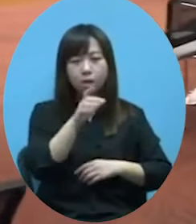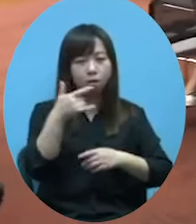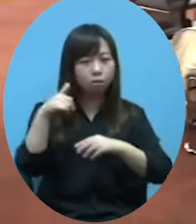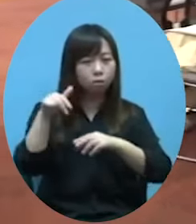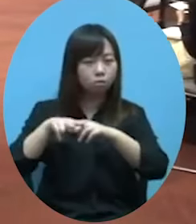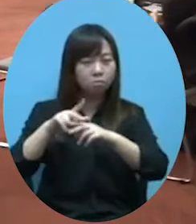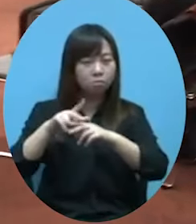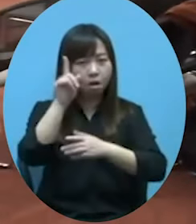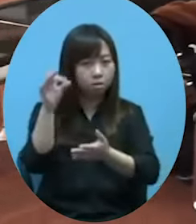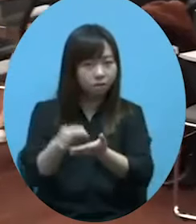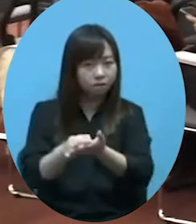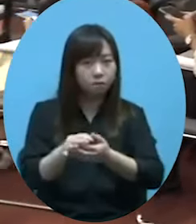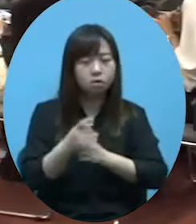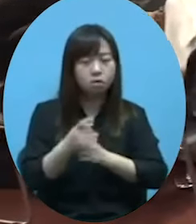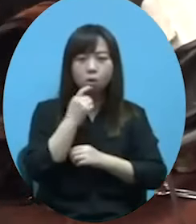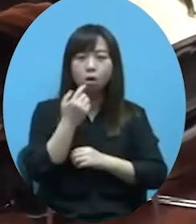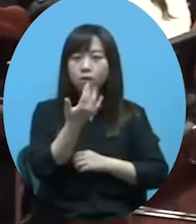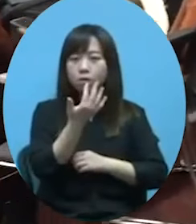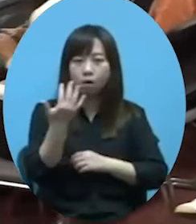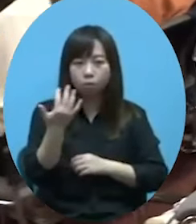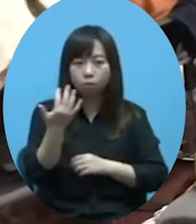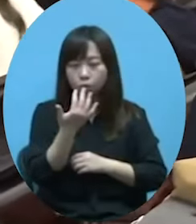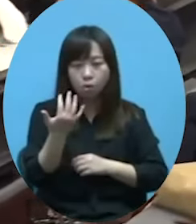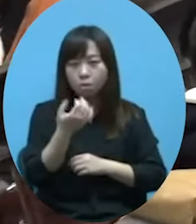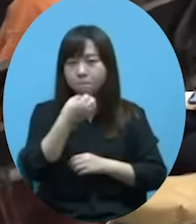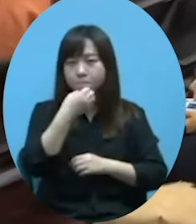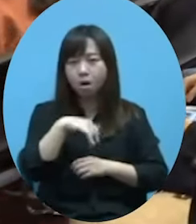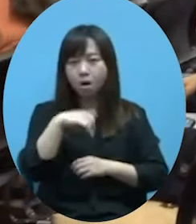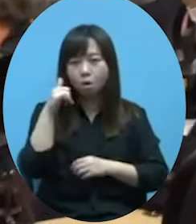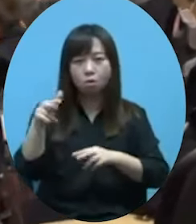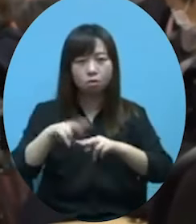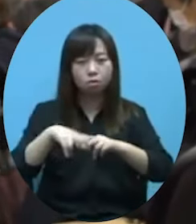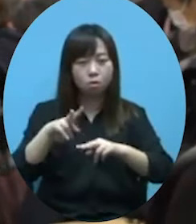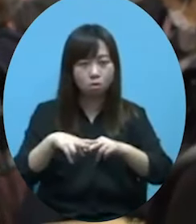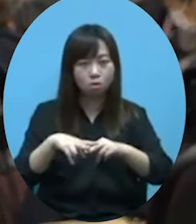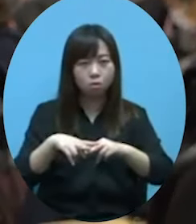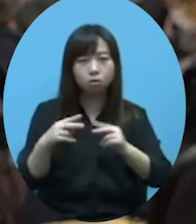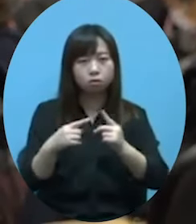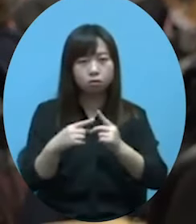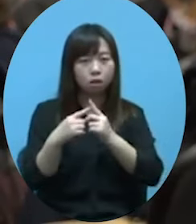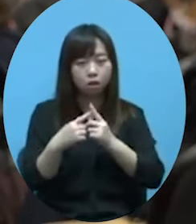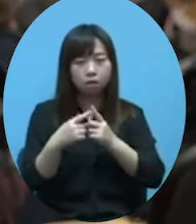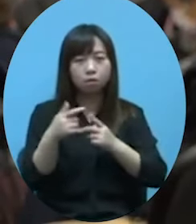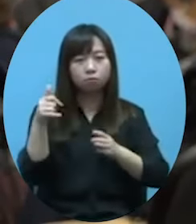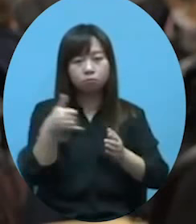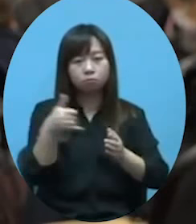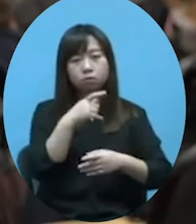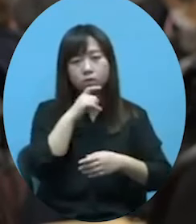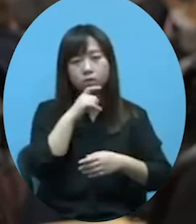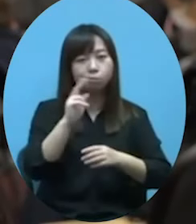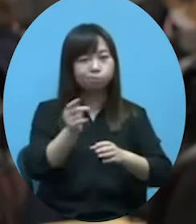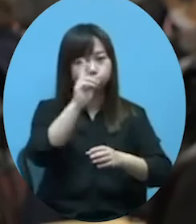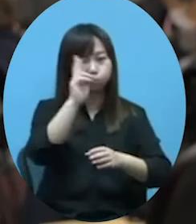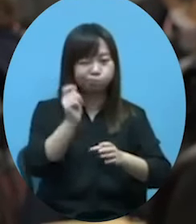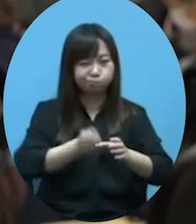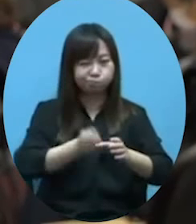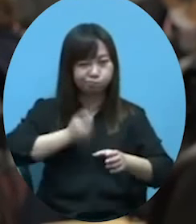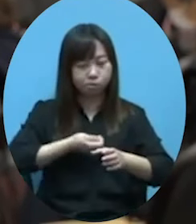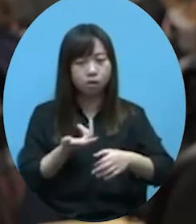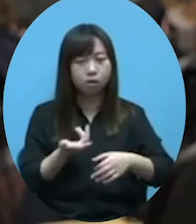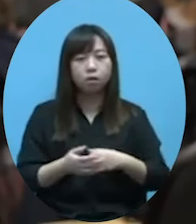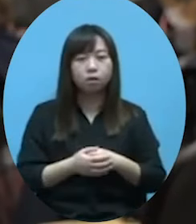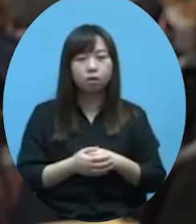內地什麼地方有幾多名曾經去過內地的這些法師是參與了那個儀式還有你說